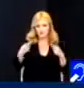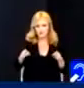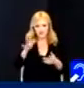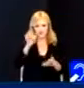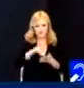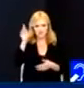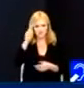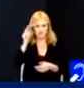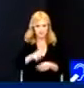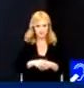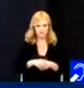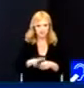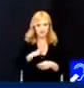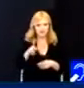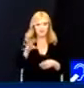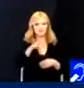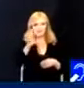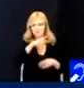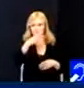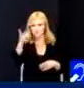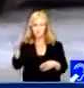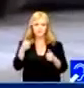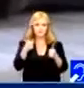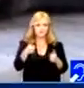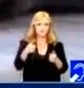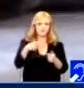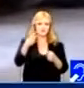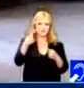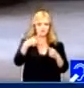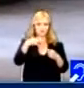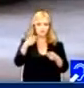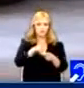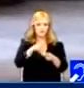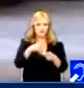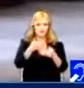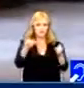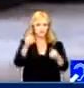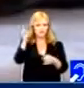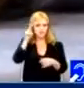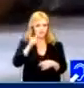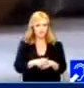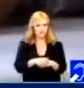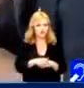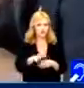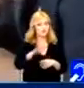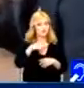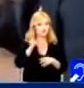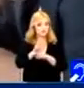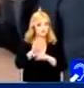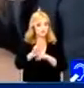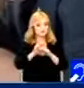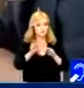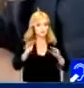centre educative. Pereții viu colorați pentru a capta atenția micuților și mult material didactic. Totuși, beneficiarii centrului sunt copii care au